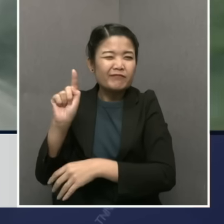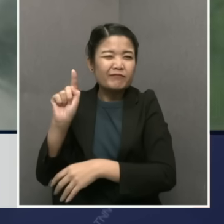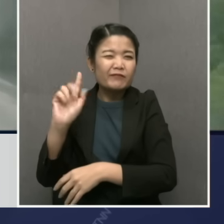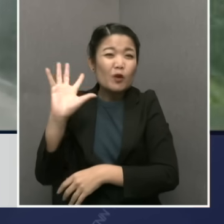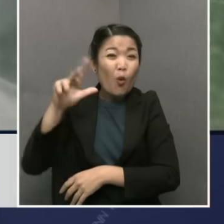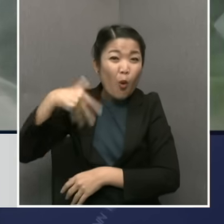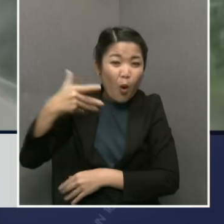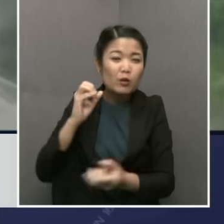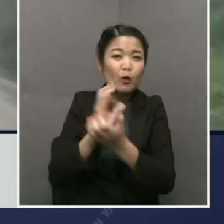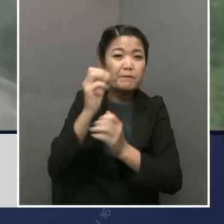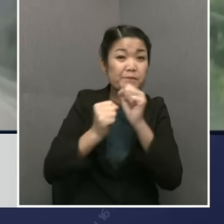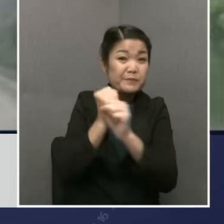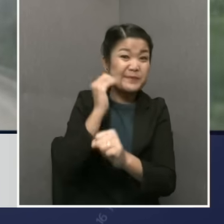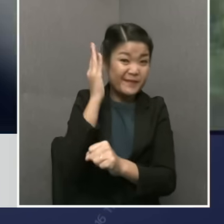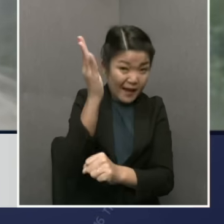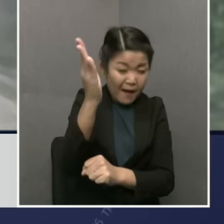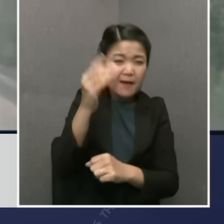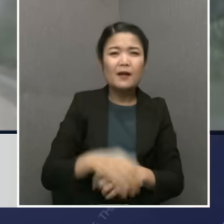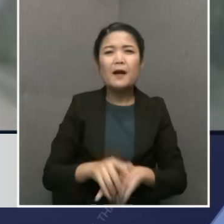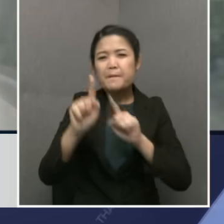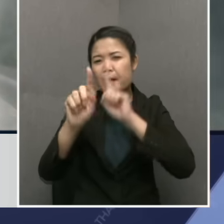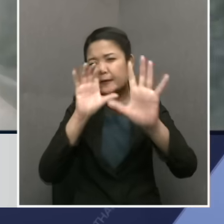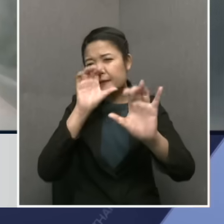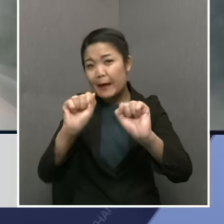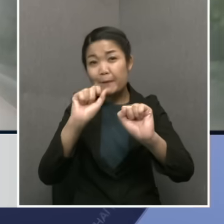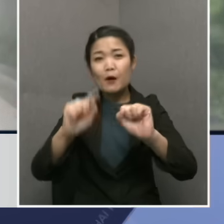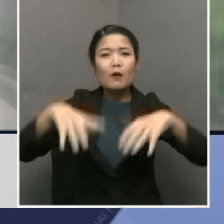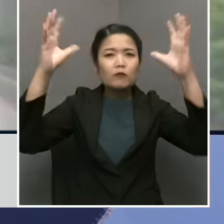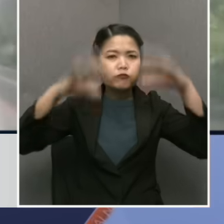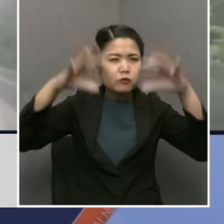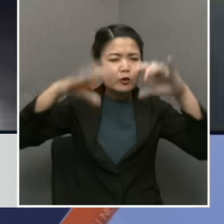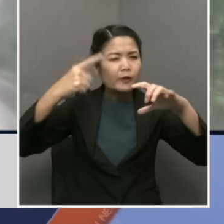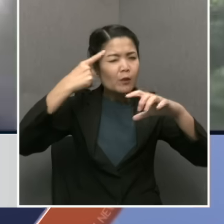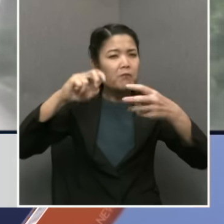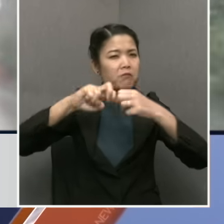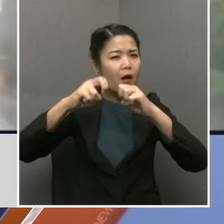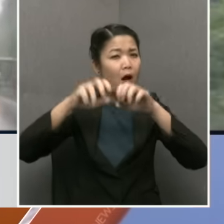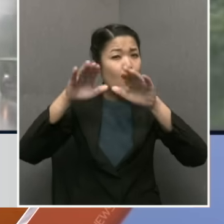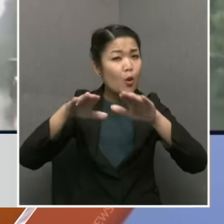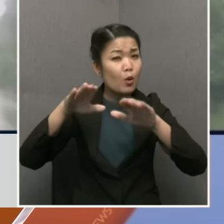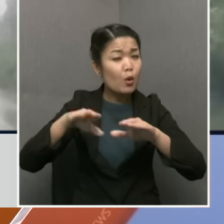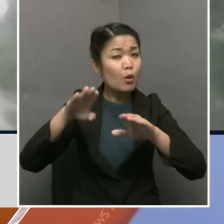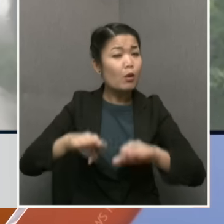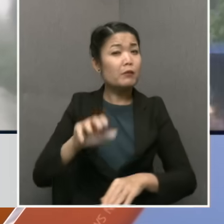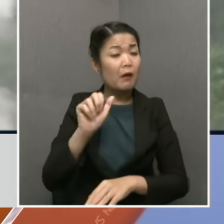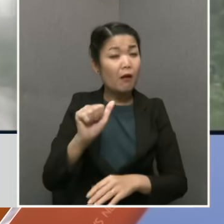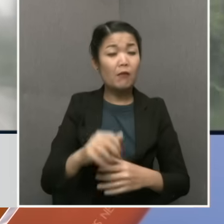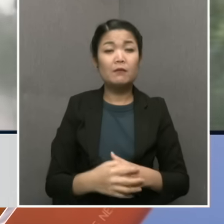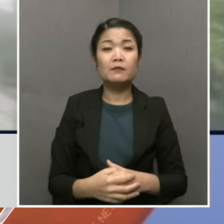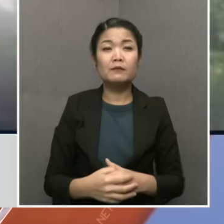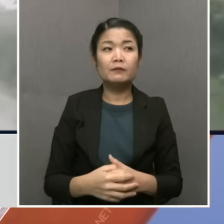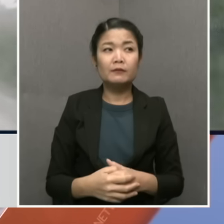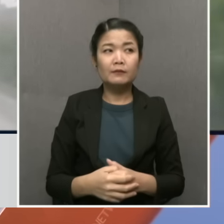ไปจนถึงปีหน้าอาจารย์ประเมินล่าสุดจากฝนที่ตกลงมาสถานการพอจะคลี่คลายลงไปมากกว่าที่เราประเมินตอนแรกย